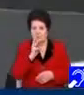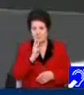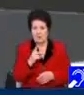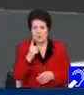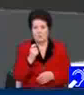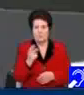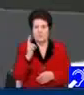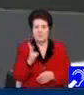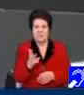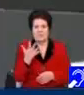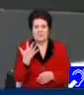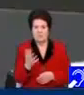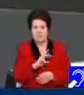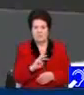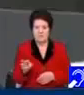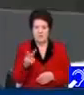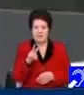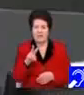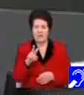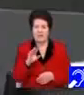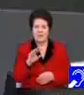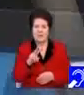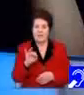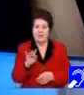de 135.000 de lire sterline.